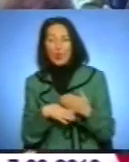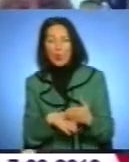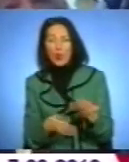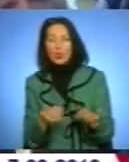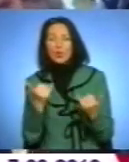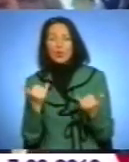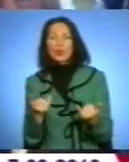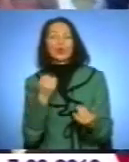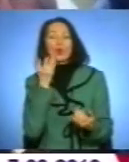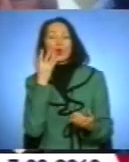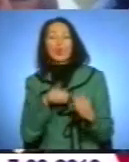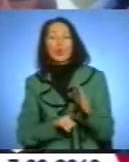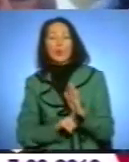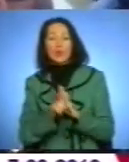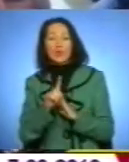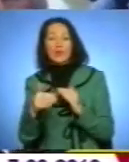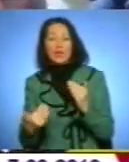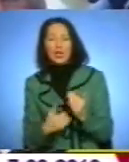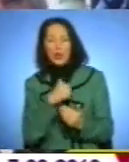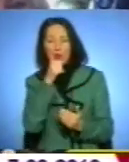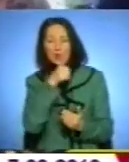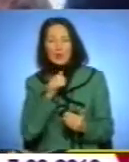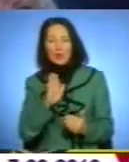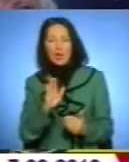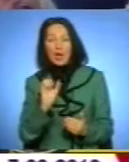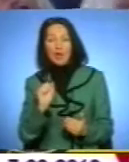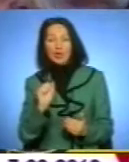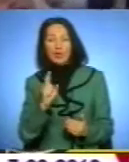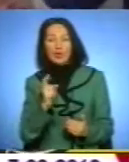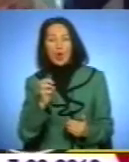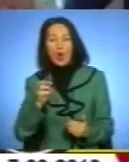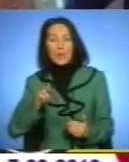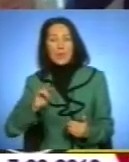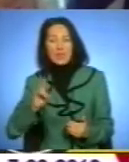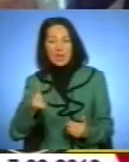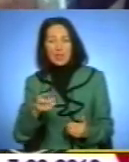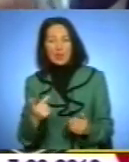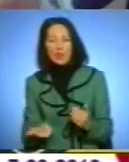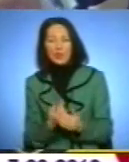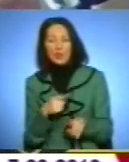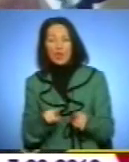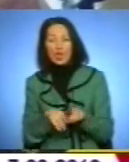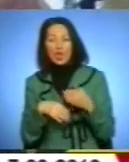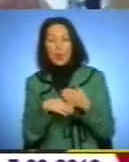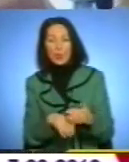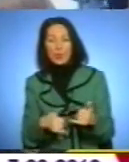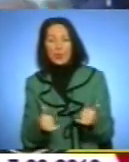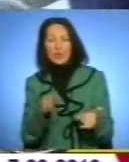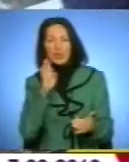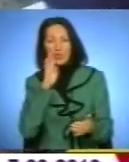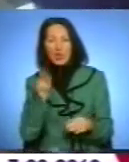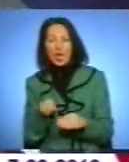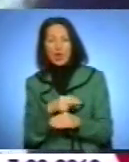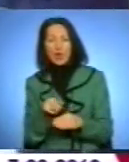почався новий рік, Валентин Антонович знову ж таки допоміг для жінки на лікування